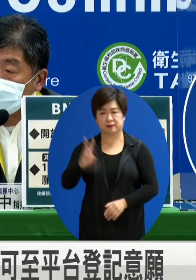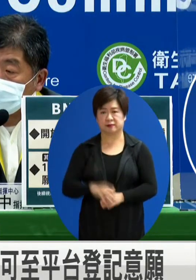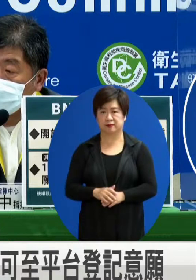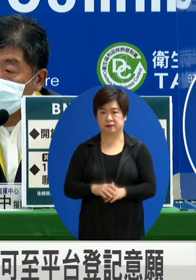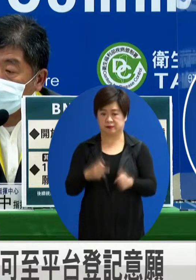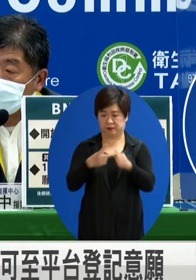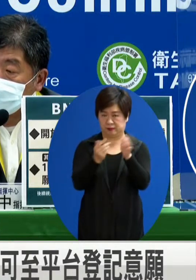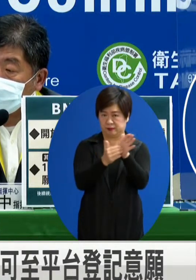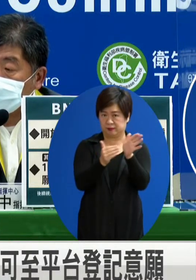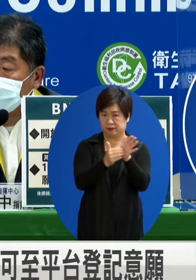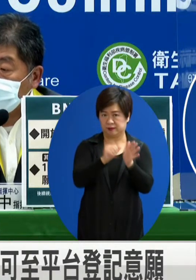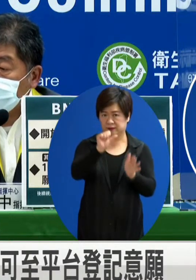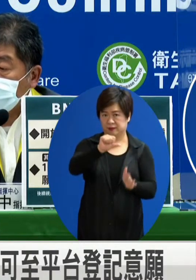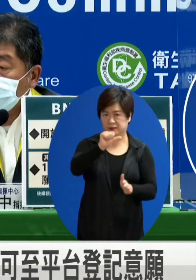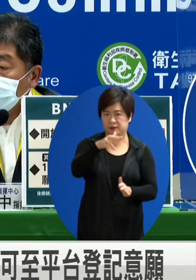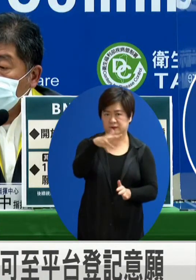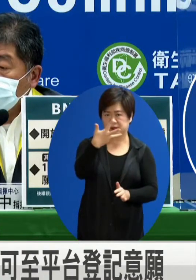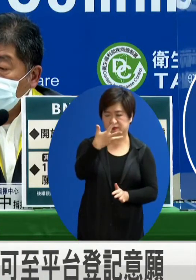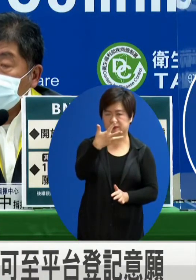24793人，施打第二剂有